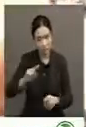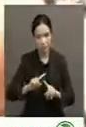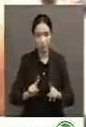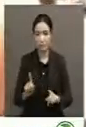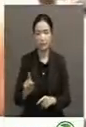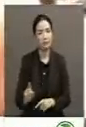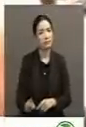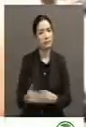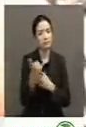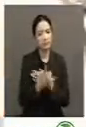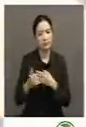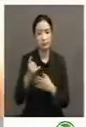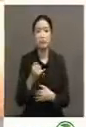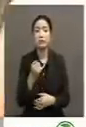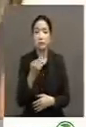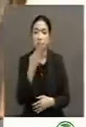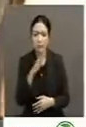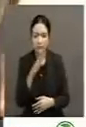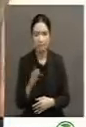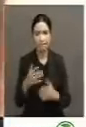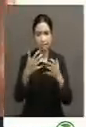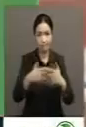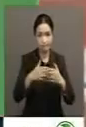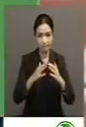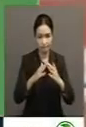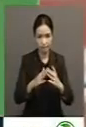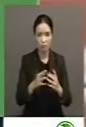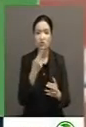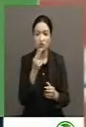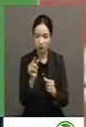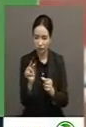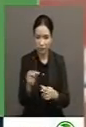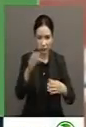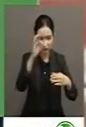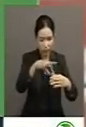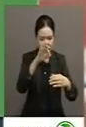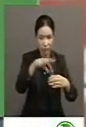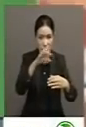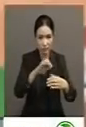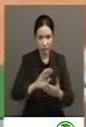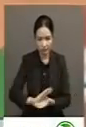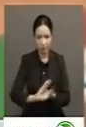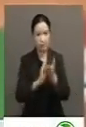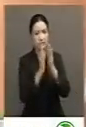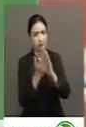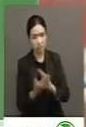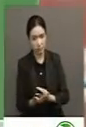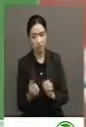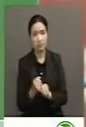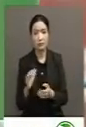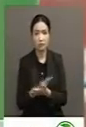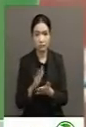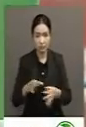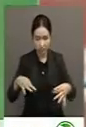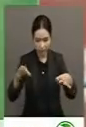ค่ะคุณผู้ชมในบราซิลเขามีการคิดค้นโรงงานแปรรูปจากก้นบุหรี่นี่แหละค่ะแต่ว่าแปรรูปมาเป็นกระดาษได้